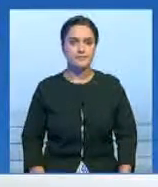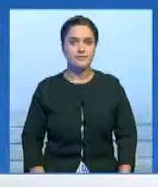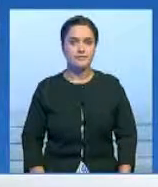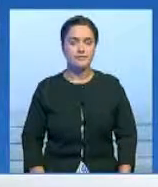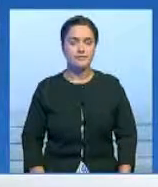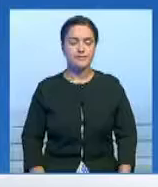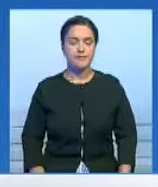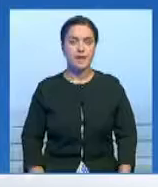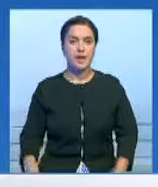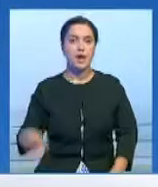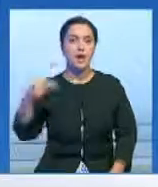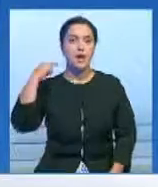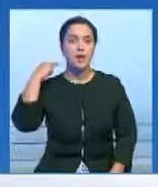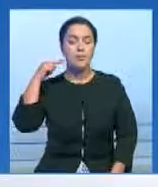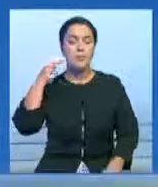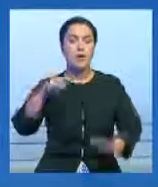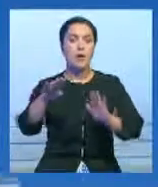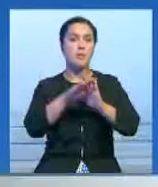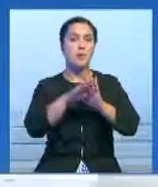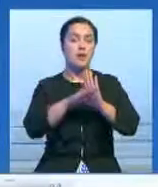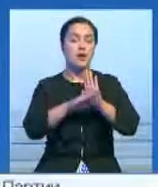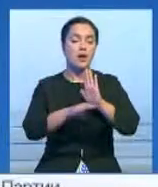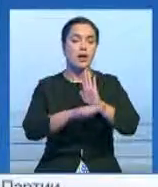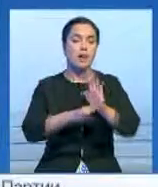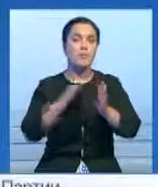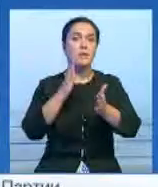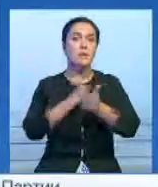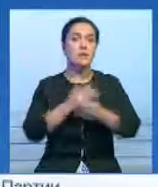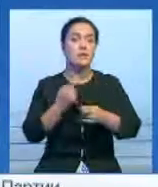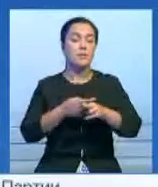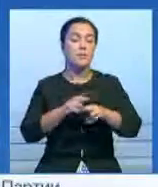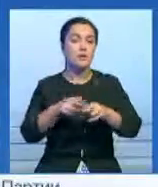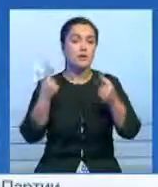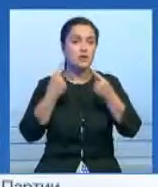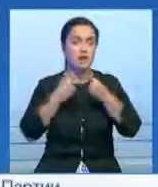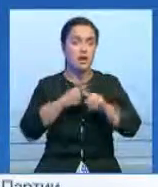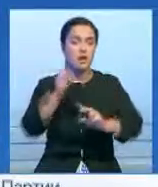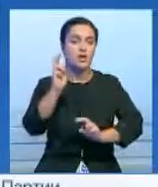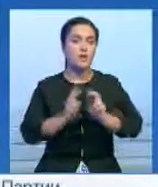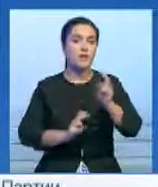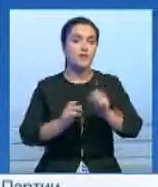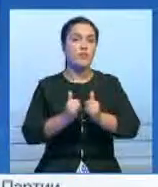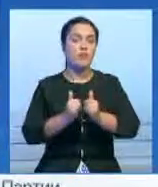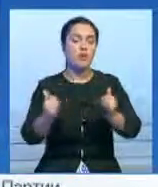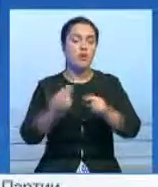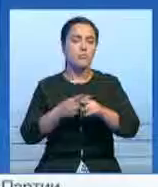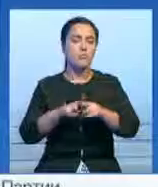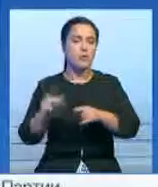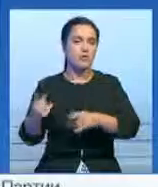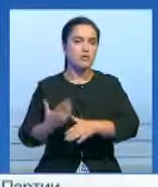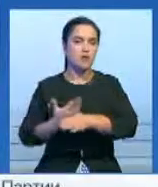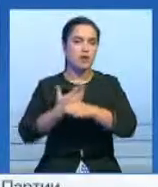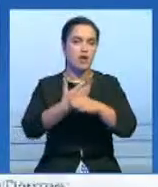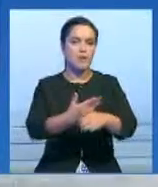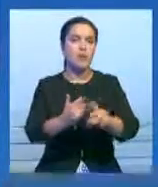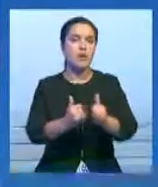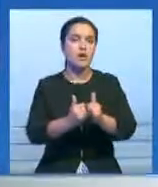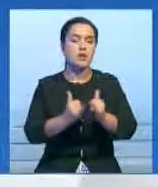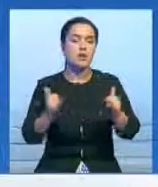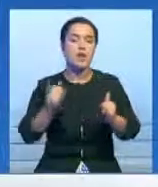Президентская программа индустриально-инновационного развития дала мощный толчок развитию всей нашей